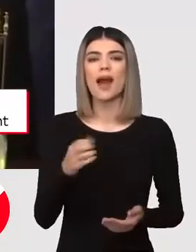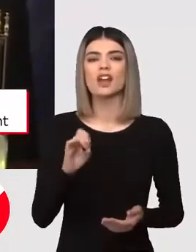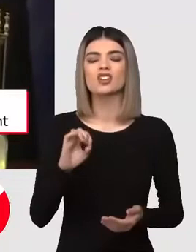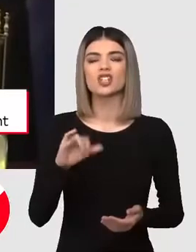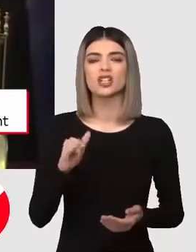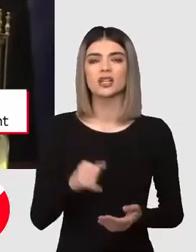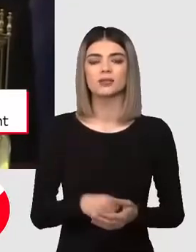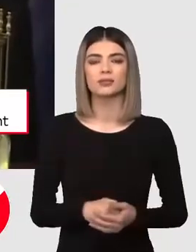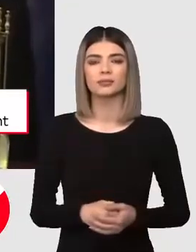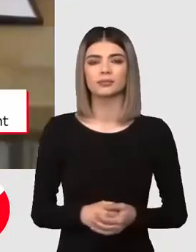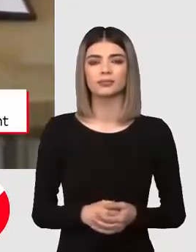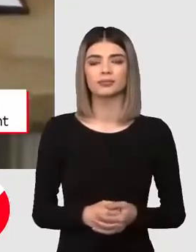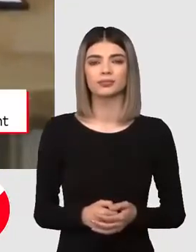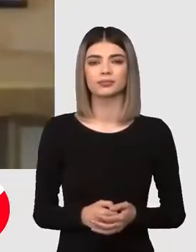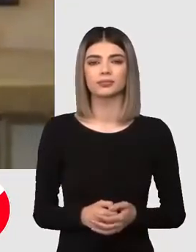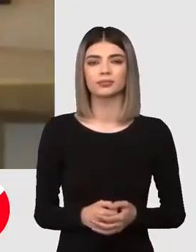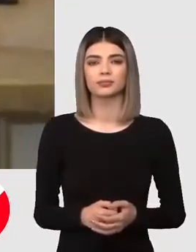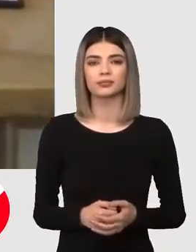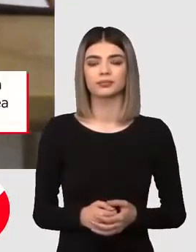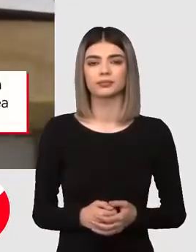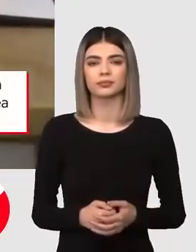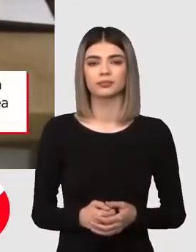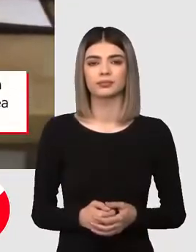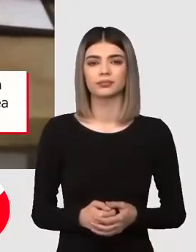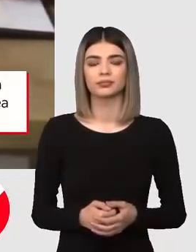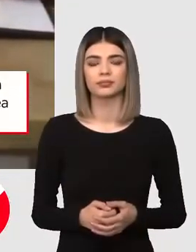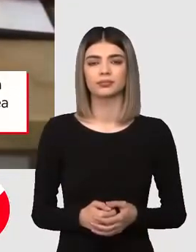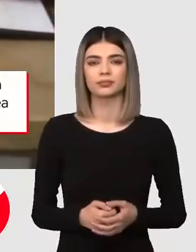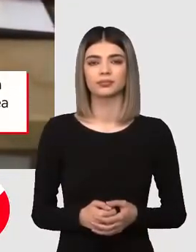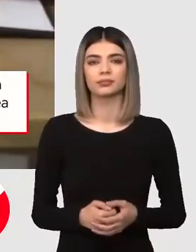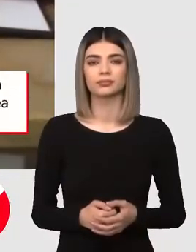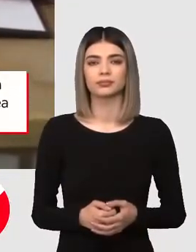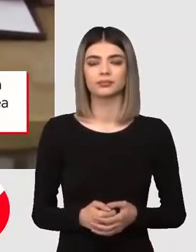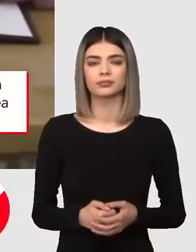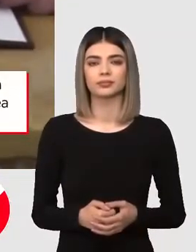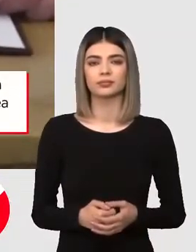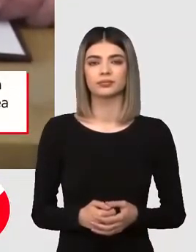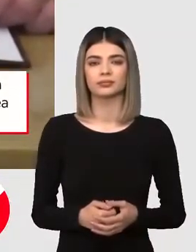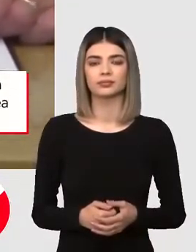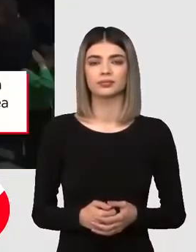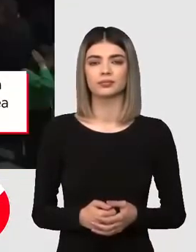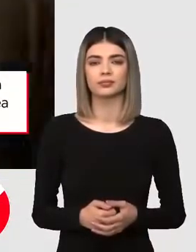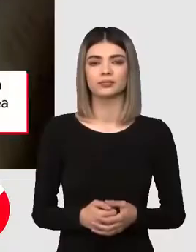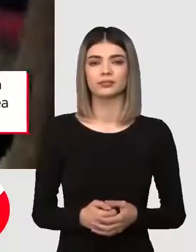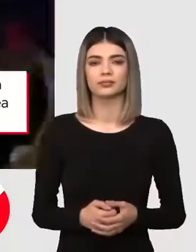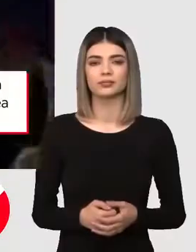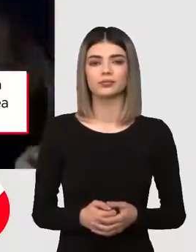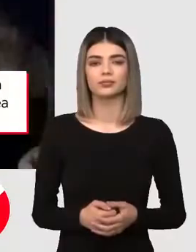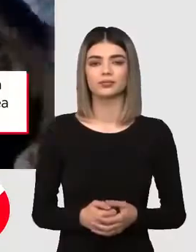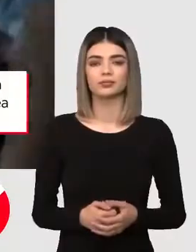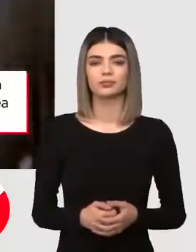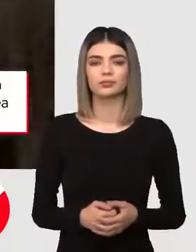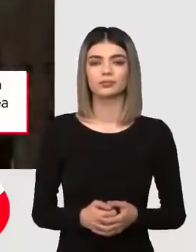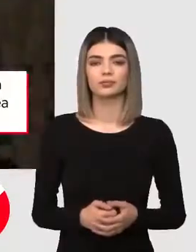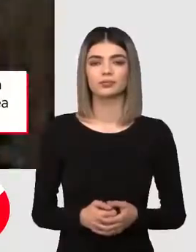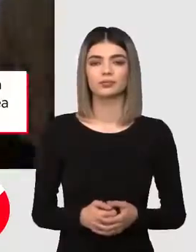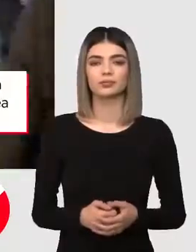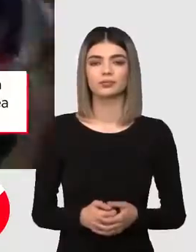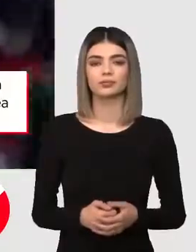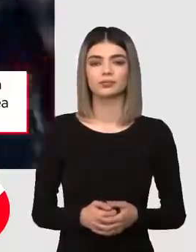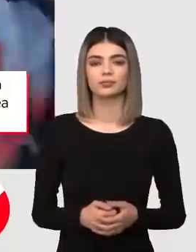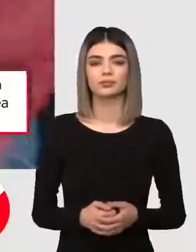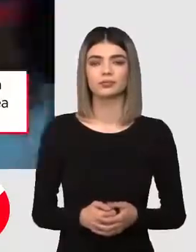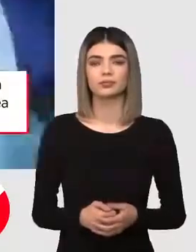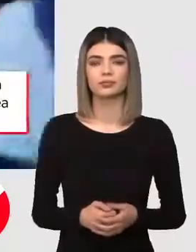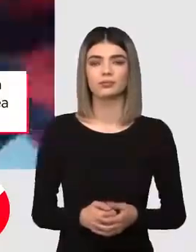plasat foarte bine după turul de scrutin precedent, umăr la umăr cu partidul președintelui și deci speră să